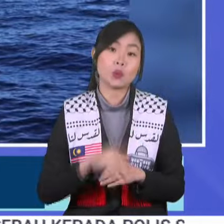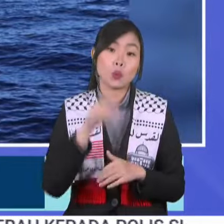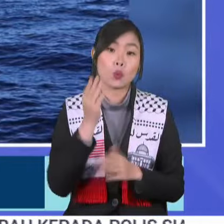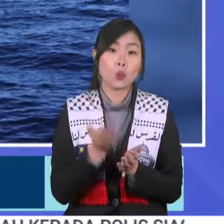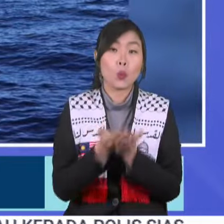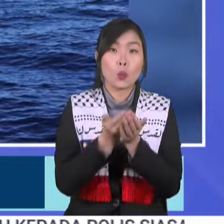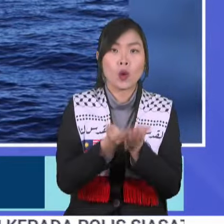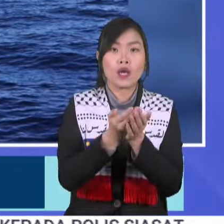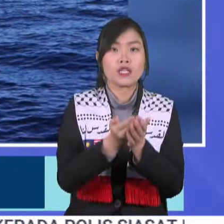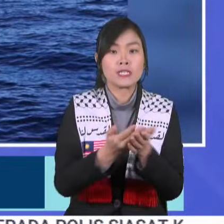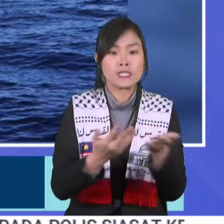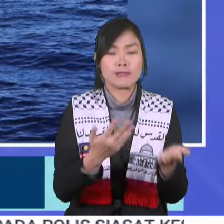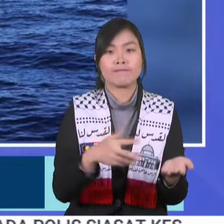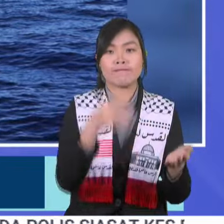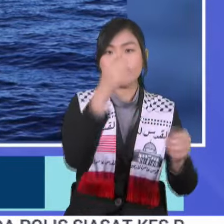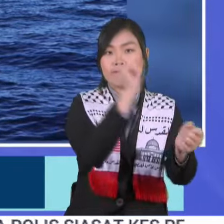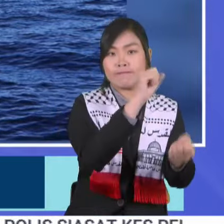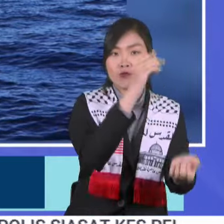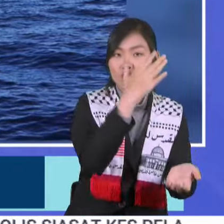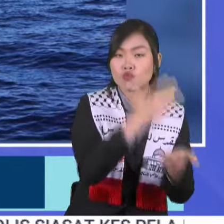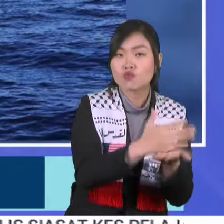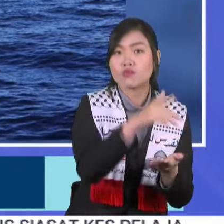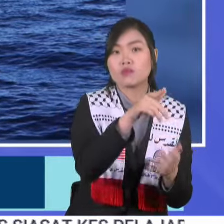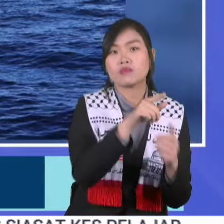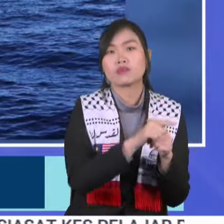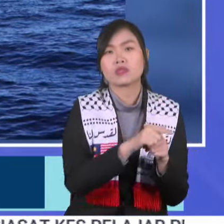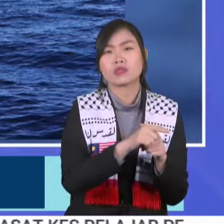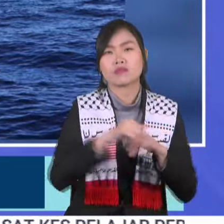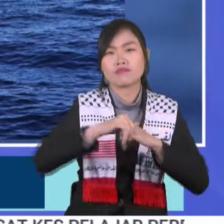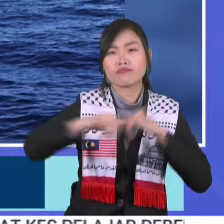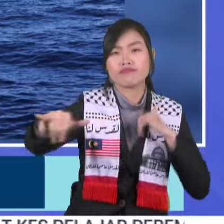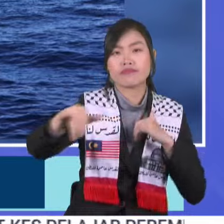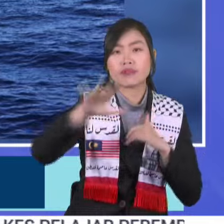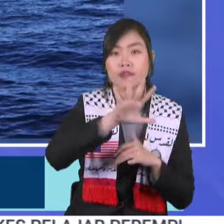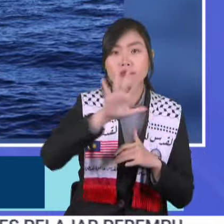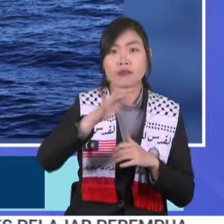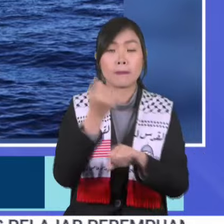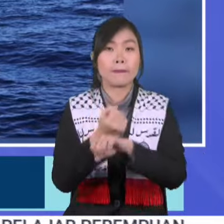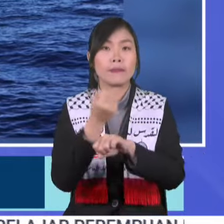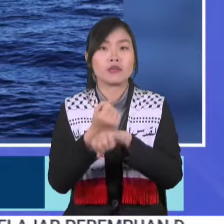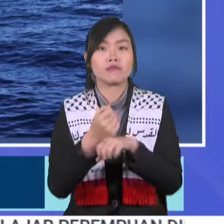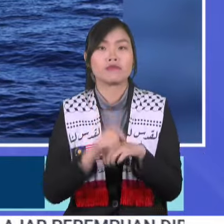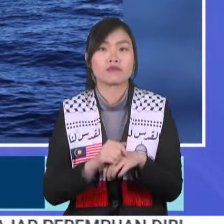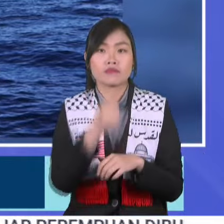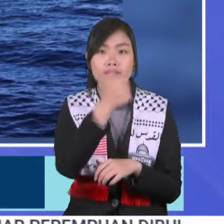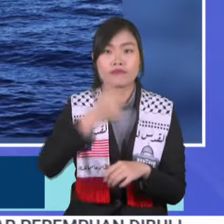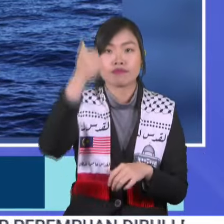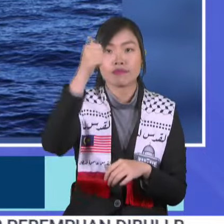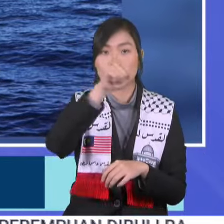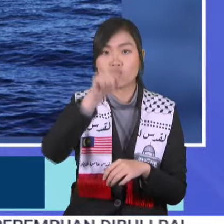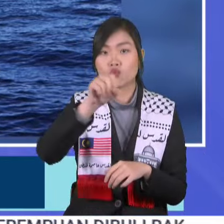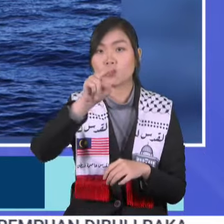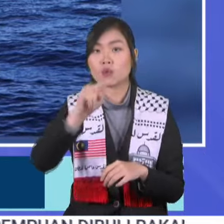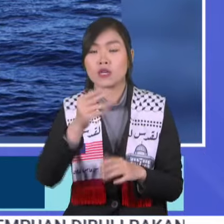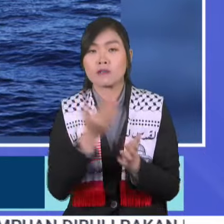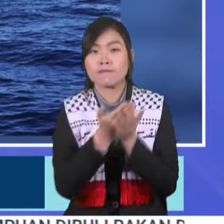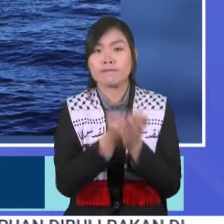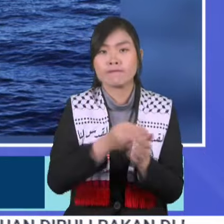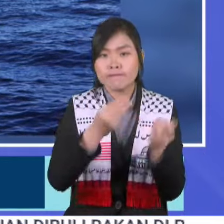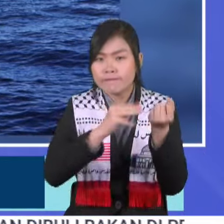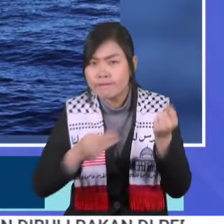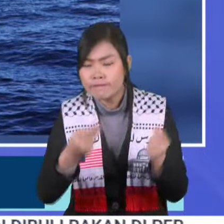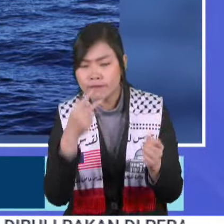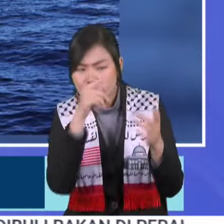Sebuah kapal tangki ditahan Maritim Malaysia pada kedudukan 55 Batu Nautika Barat Laut Kuala Baram. Pengarah Zon Maritim Miri berkata hasil